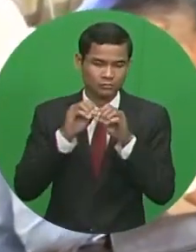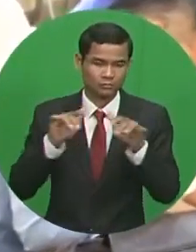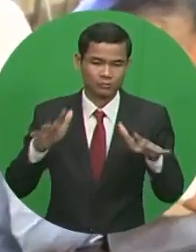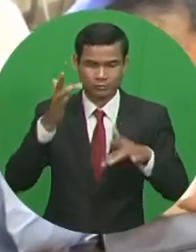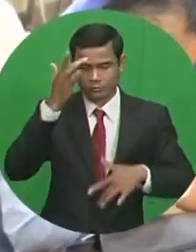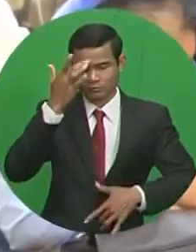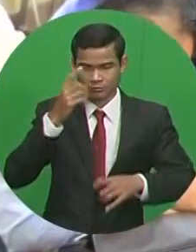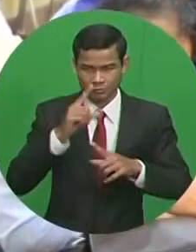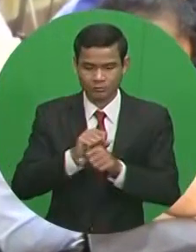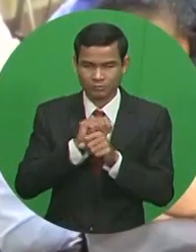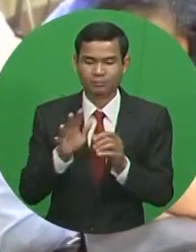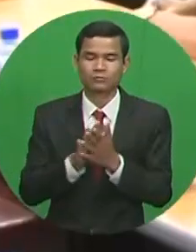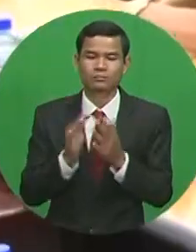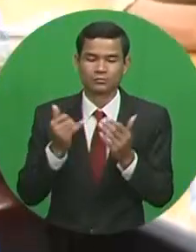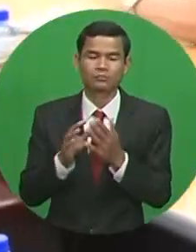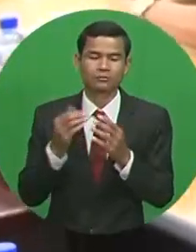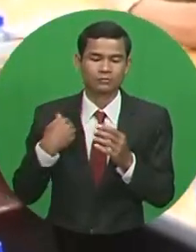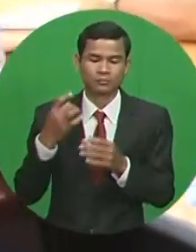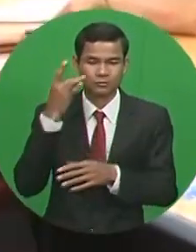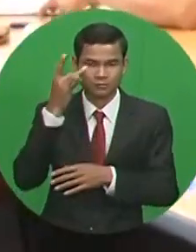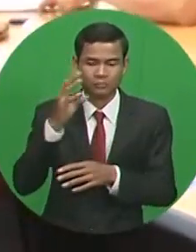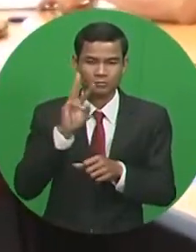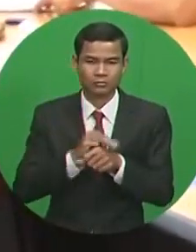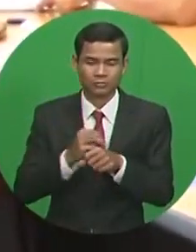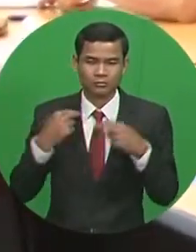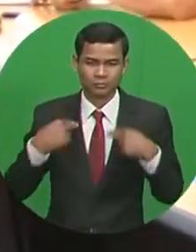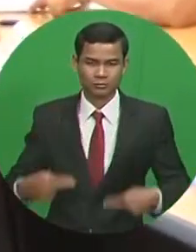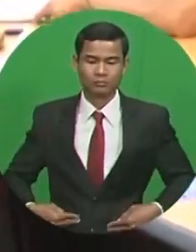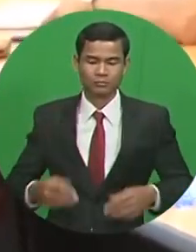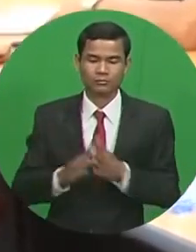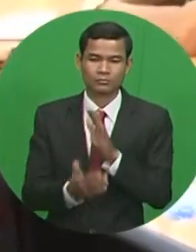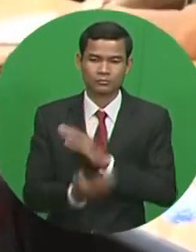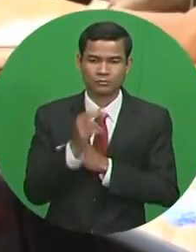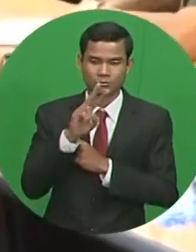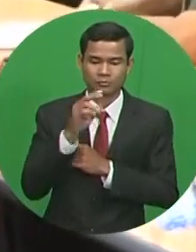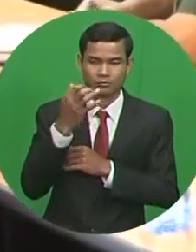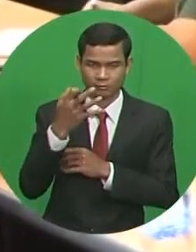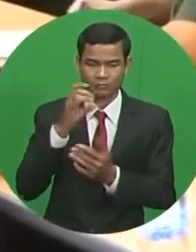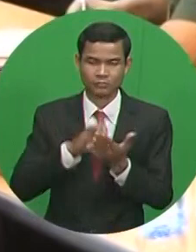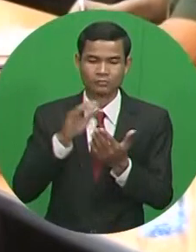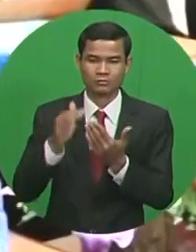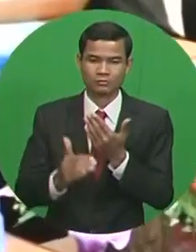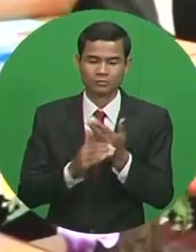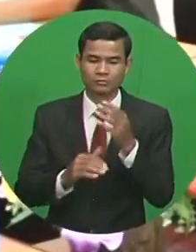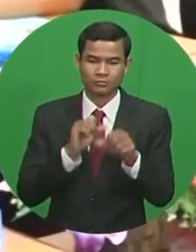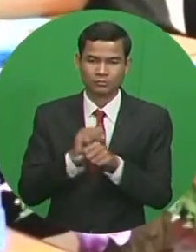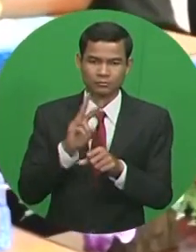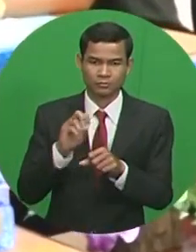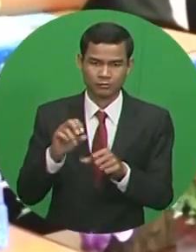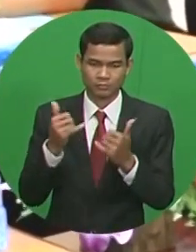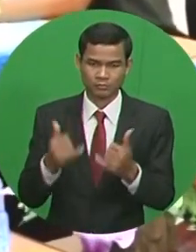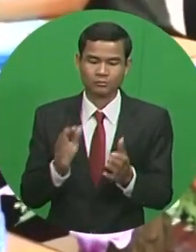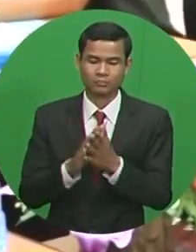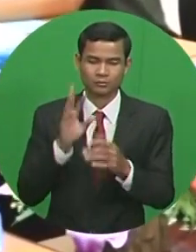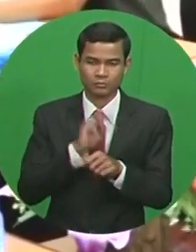នៃជំងឺ COVID-19 តាមការណែនាំរបស់ក្រសួងសុខាភិបាលនៅព្រឹកថ្ងៃទី28ខែមេសាឆ្នាំ2020នេះក្